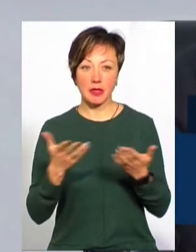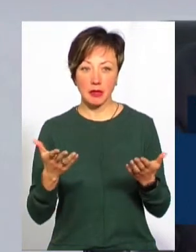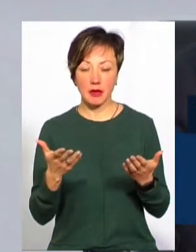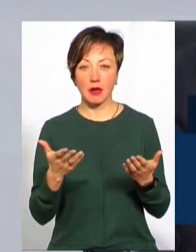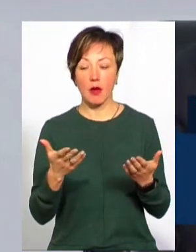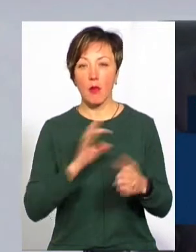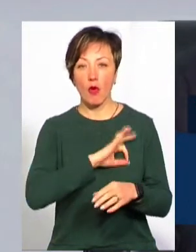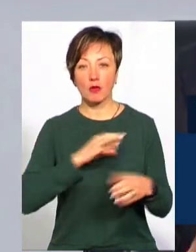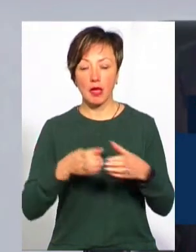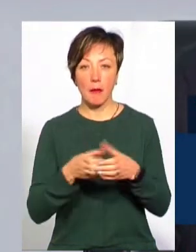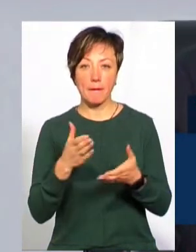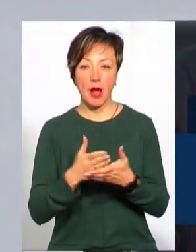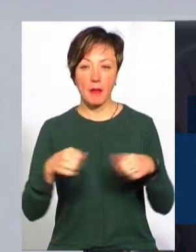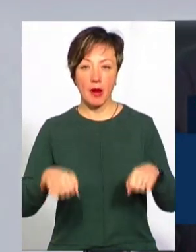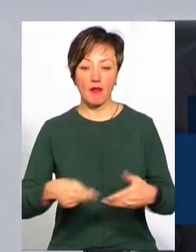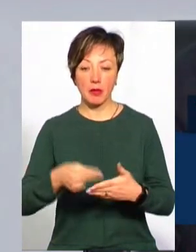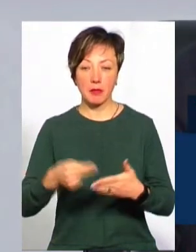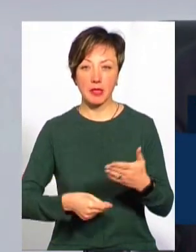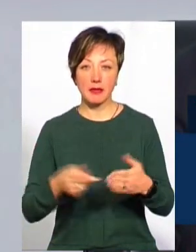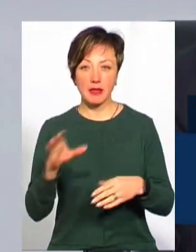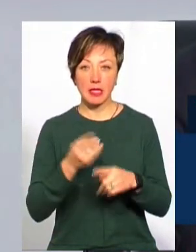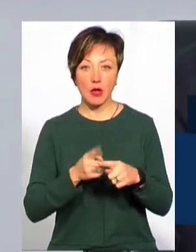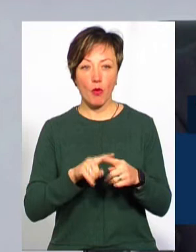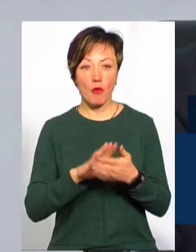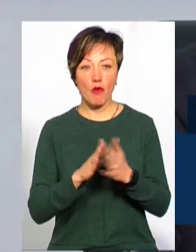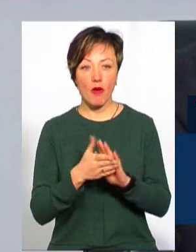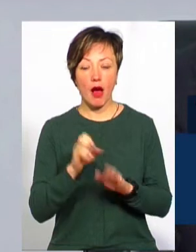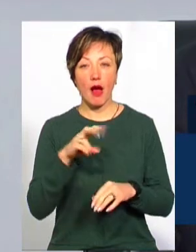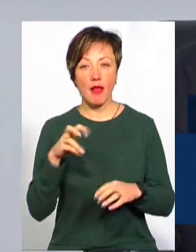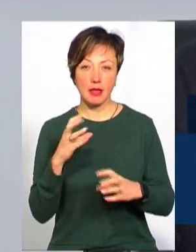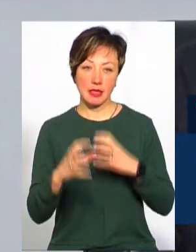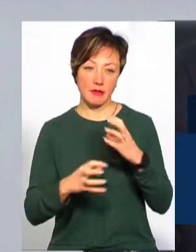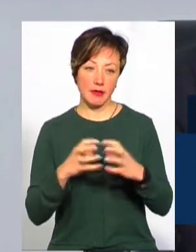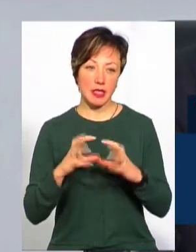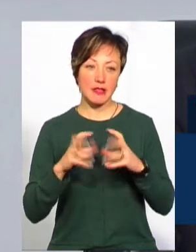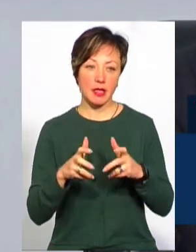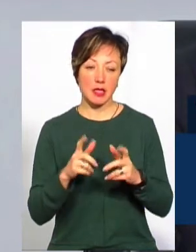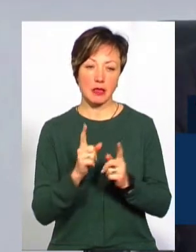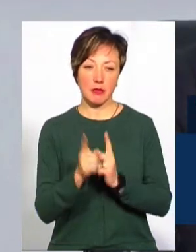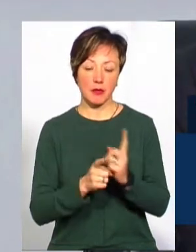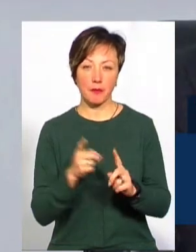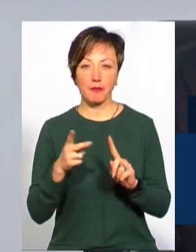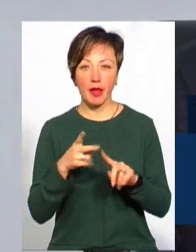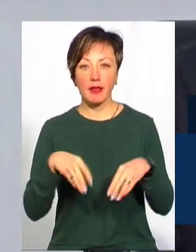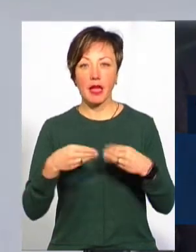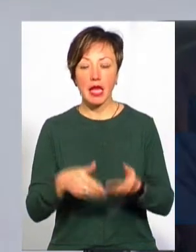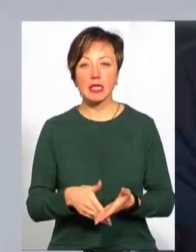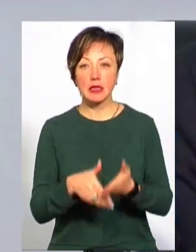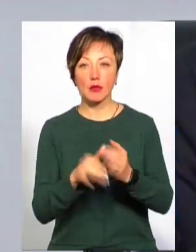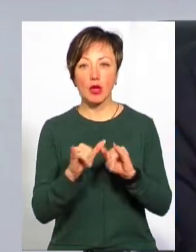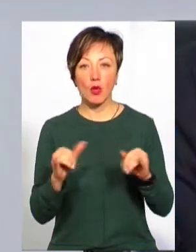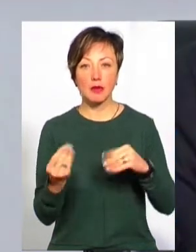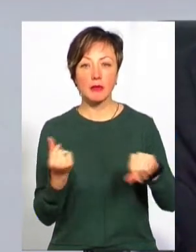профспілки, мали право підписувати всі ці умови, але світ змінюється. Наступне – надання стимулу для розвитку